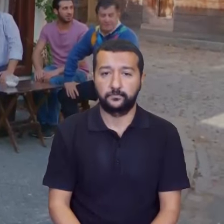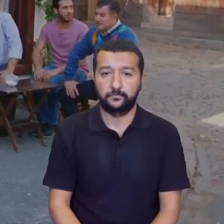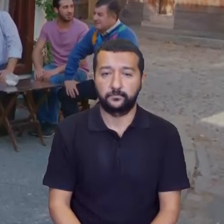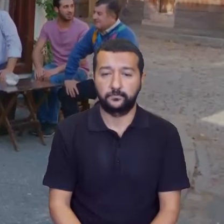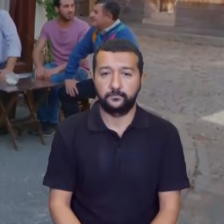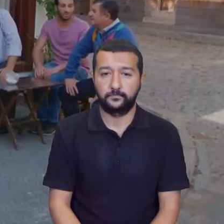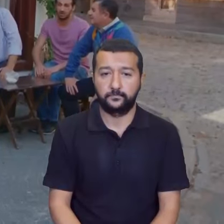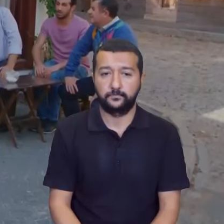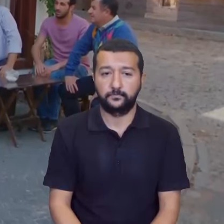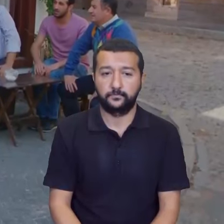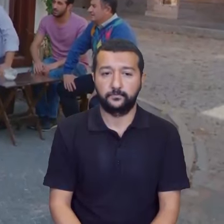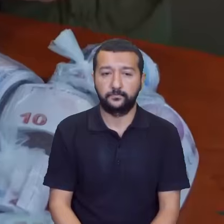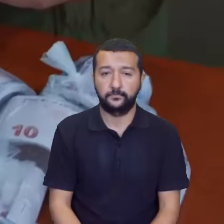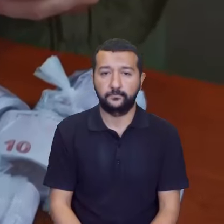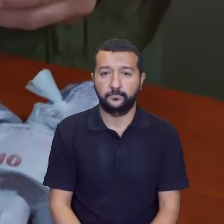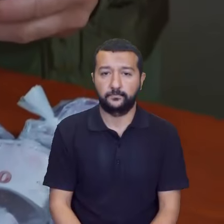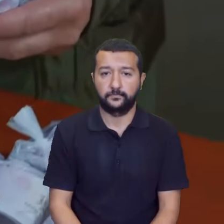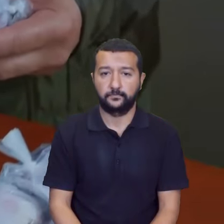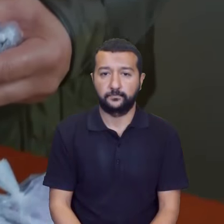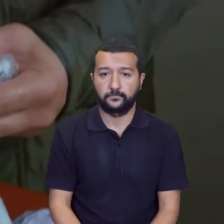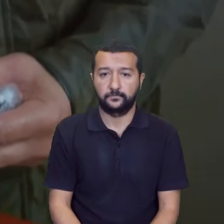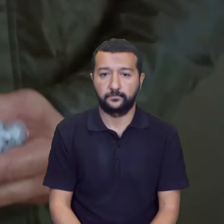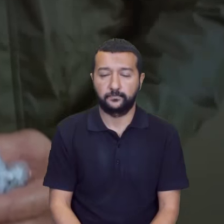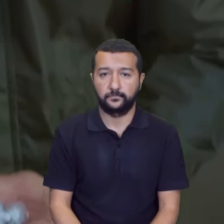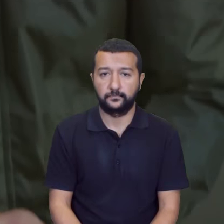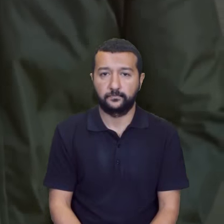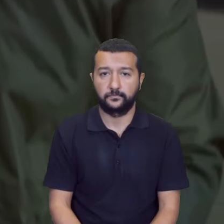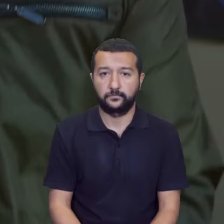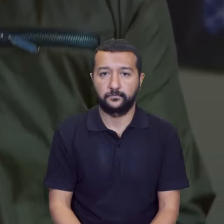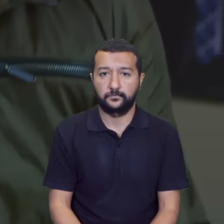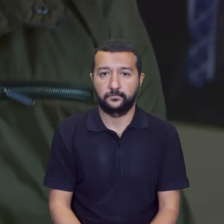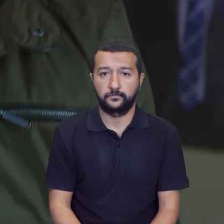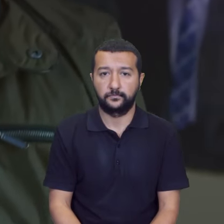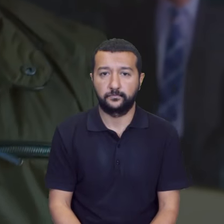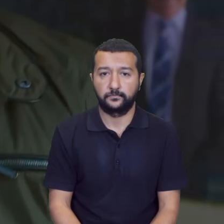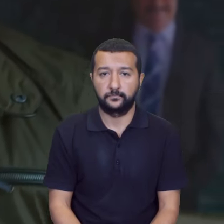baktılar. Kasada poşetlenmiş para desteleri duruyor.